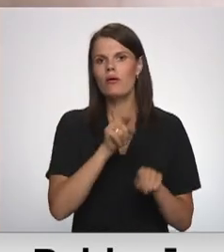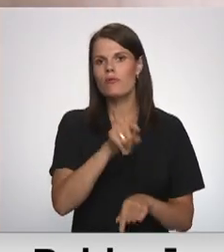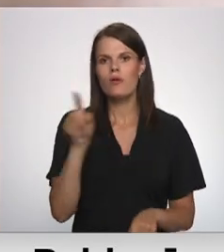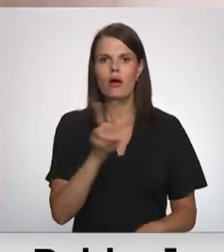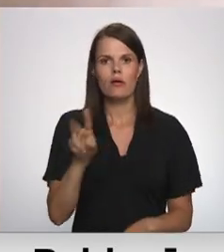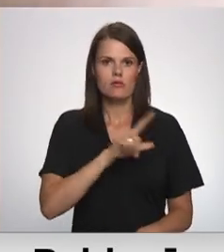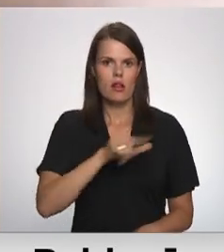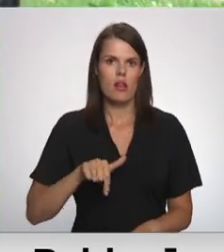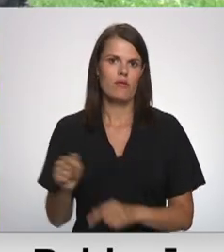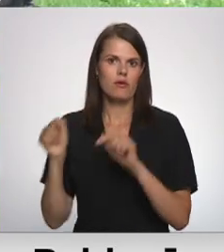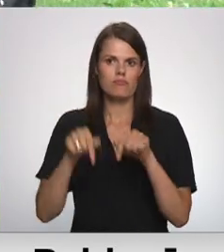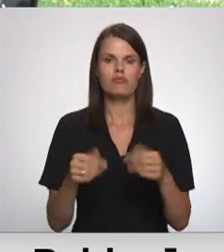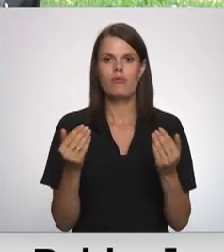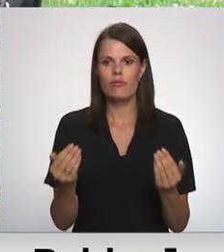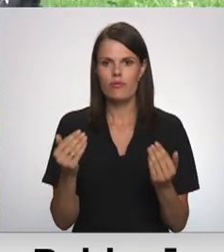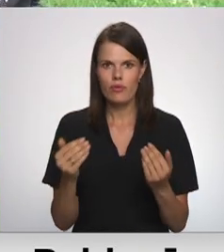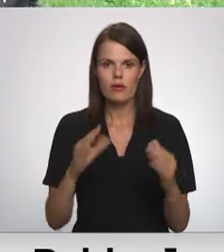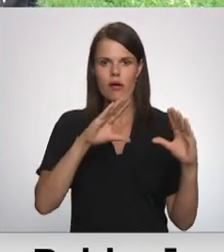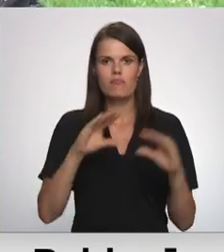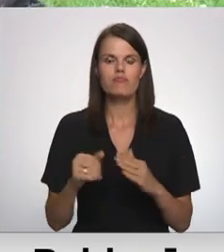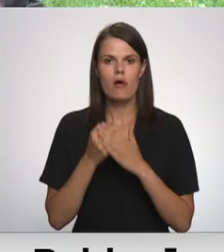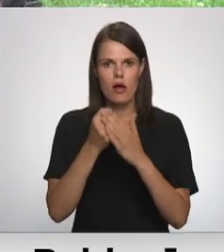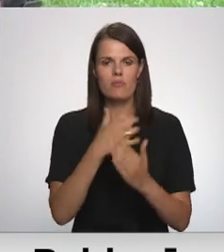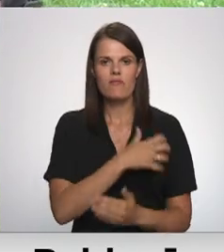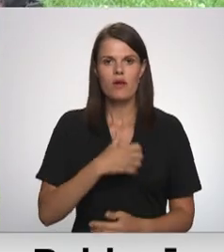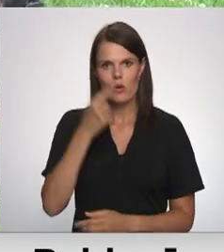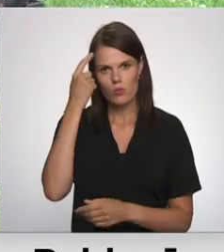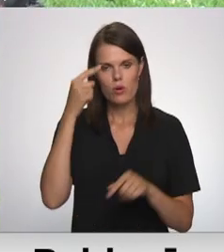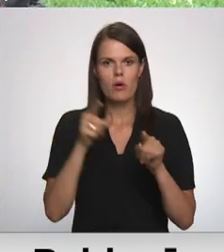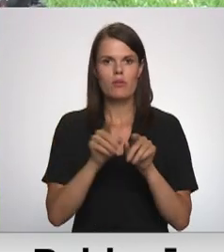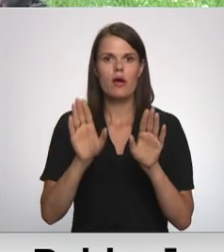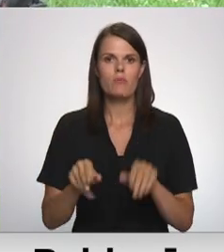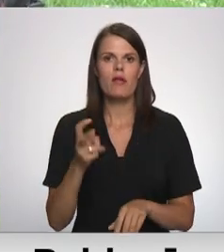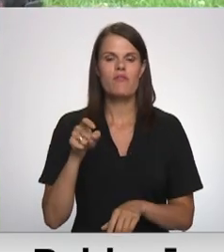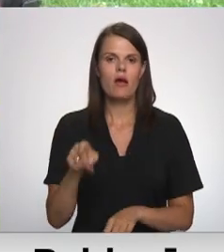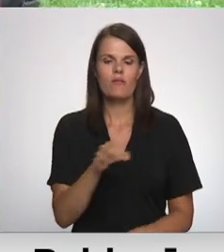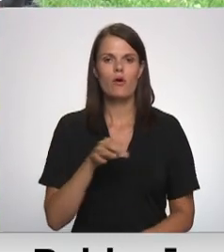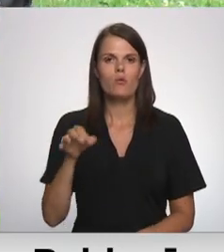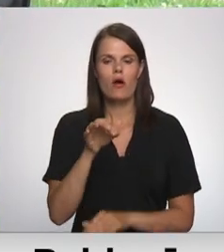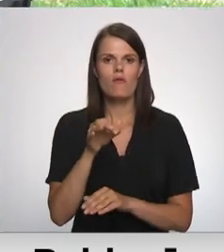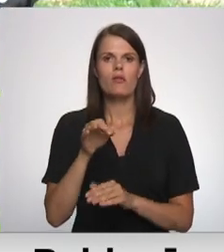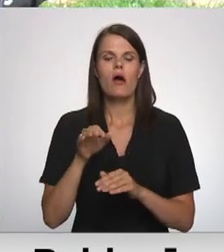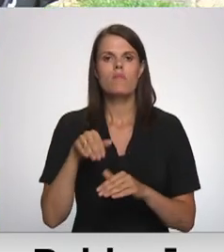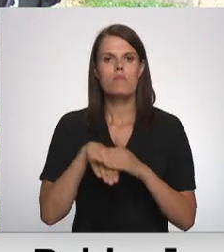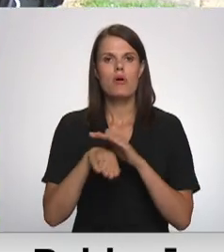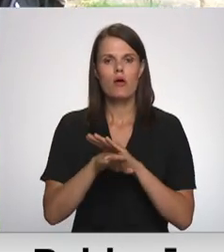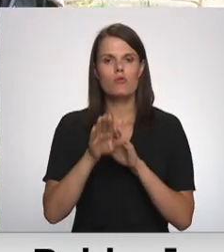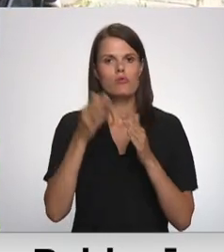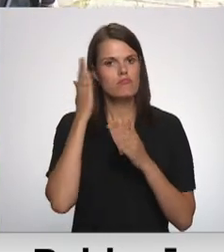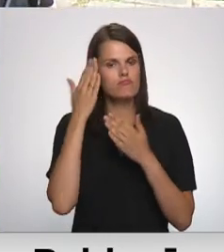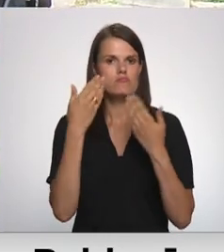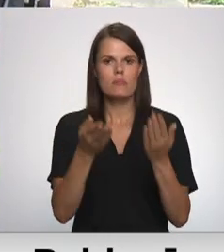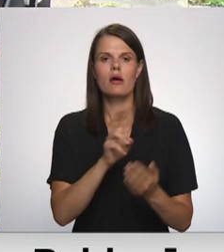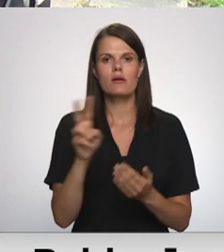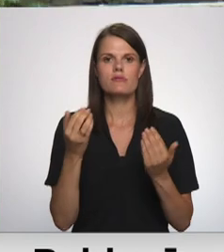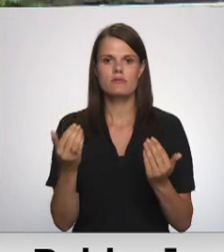Latvijā ieradušies tagad. Sarūkot atbalstam, būšot jādomā arī par Ķekavas novadā esošo bēgļu izmitināšanu, kuri pašreiz dzīvo